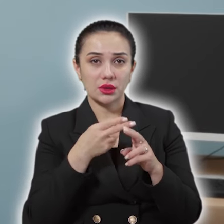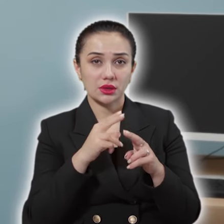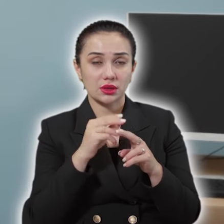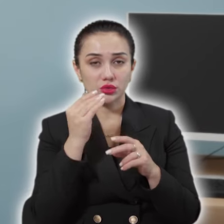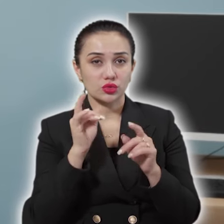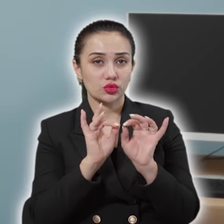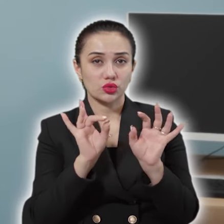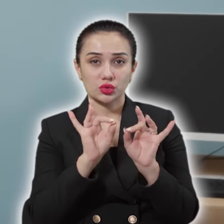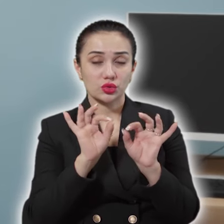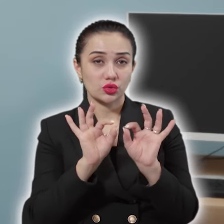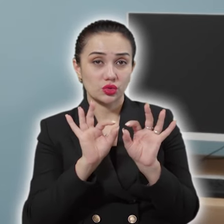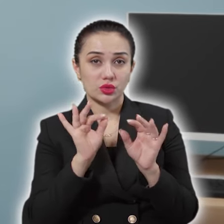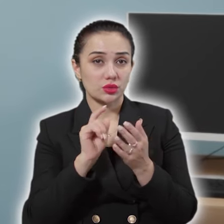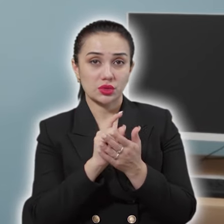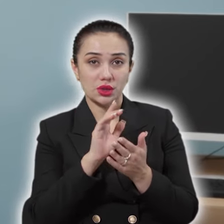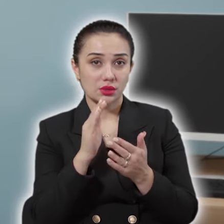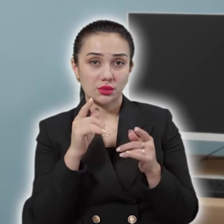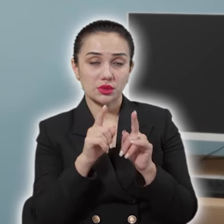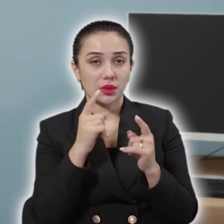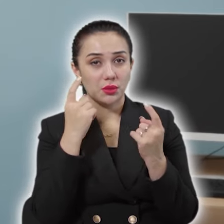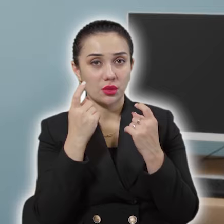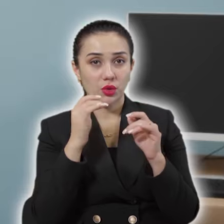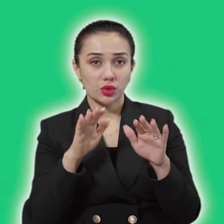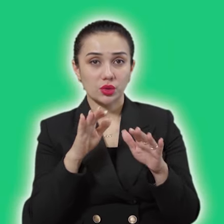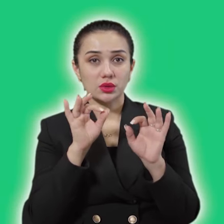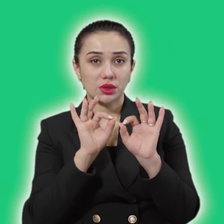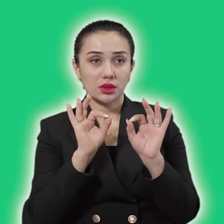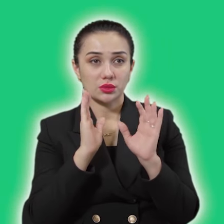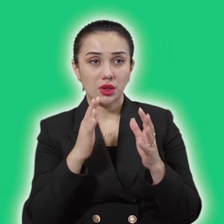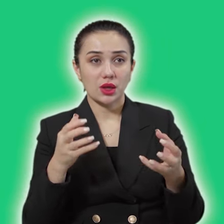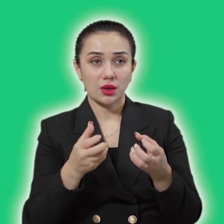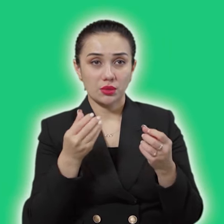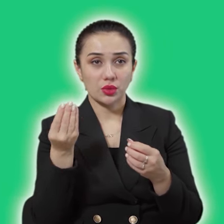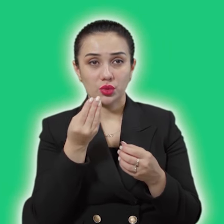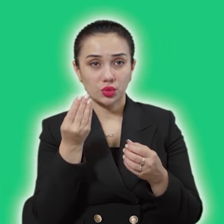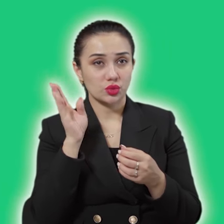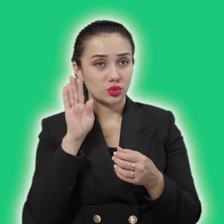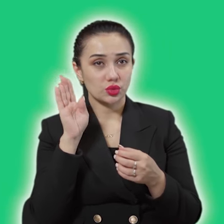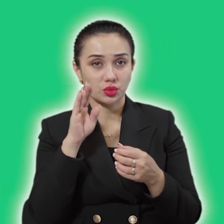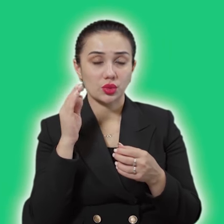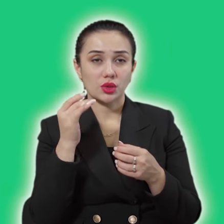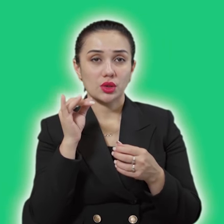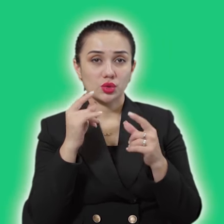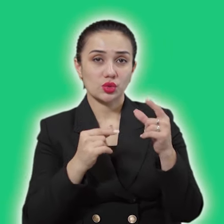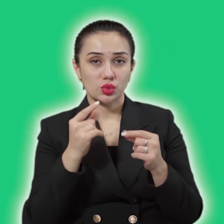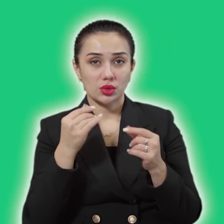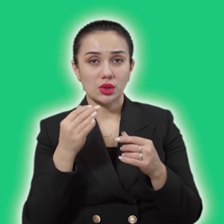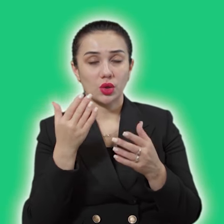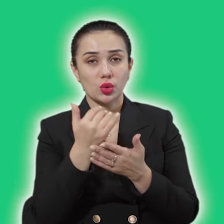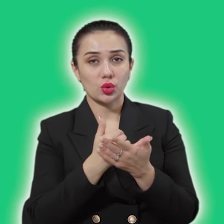shartmas-u, mayli. Ma'lumot o'rinda aytib o'tib ketaman. Xamir un, suv,